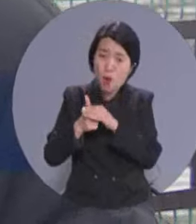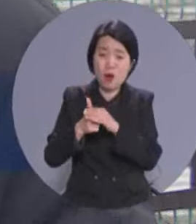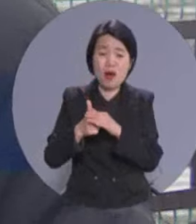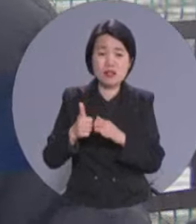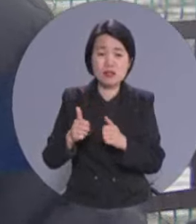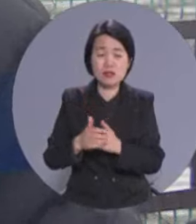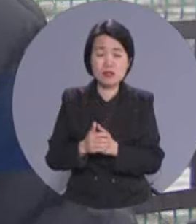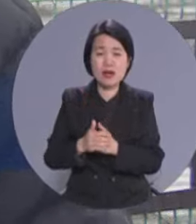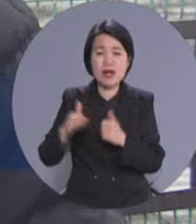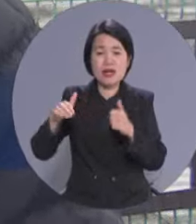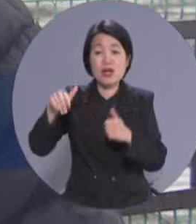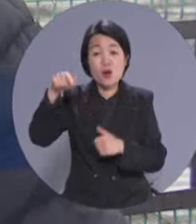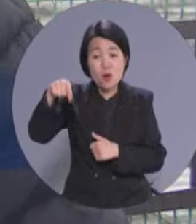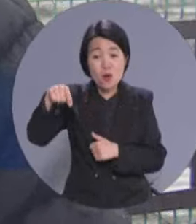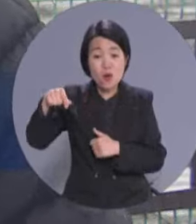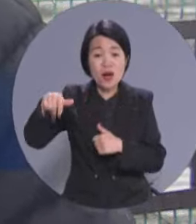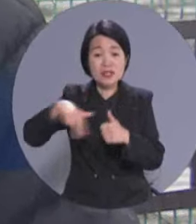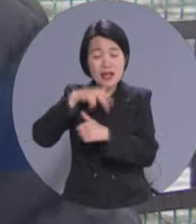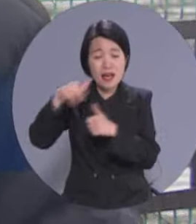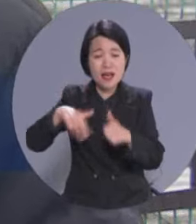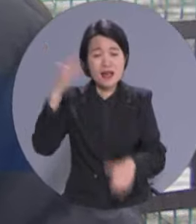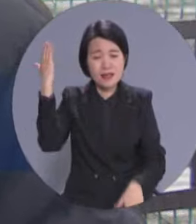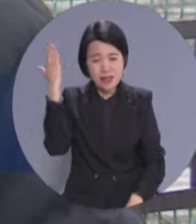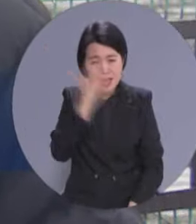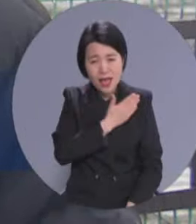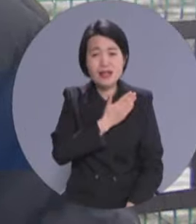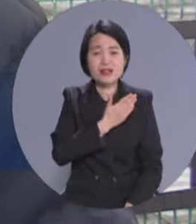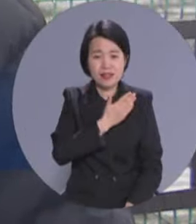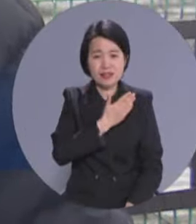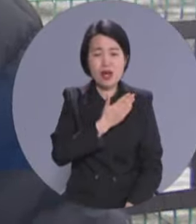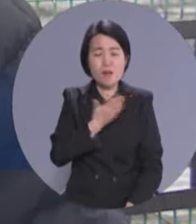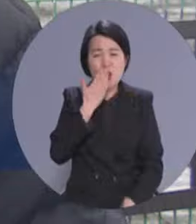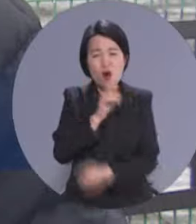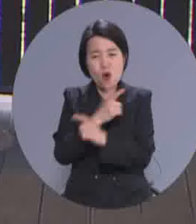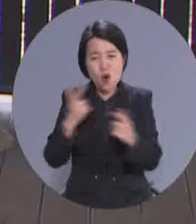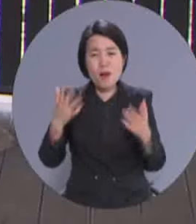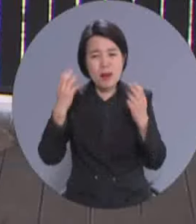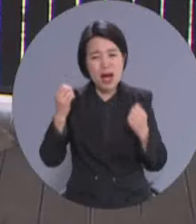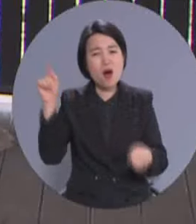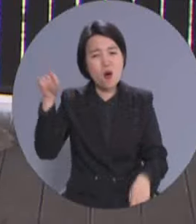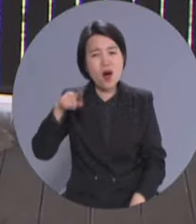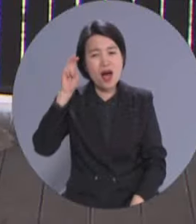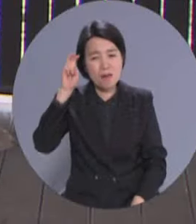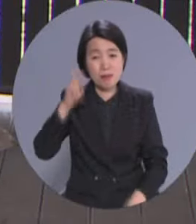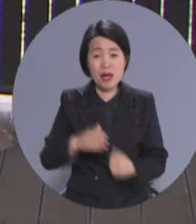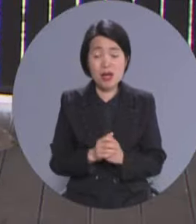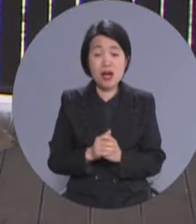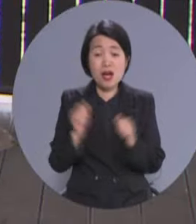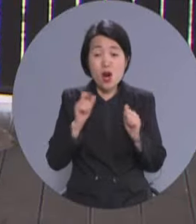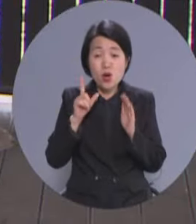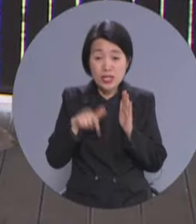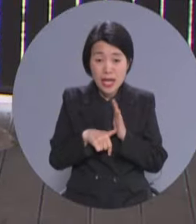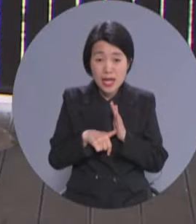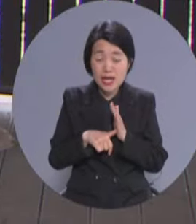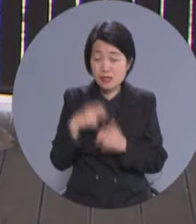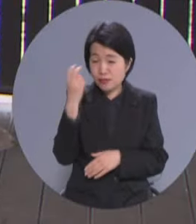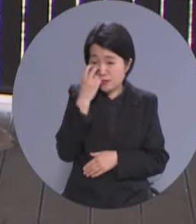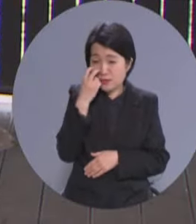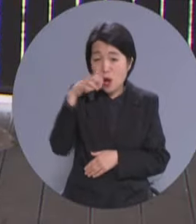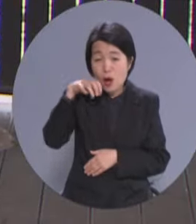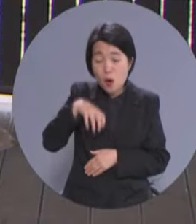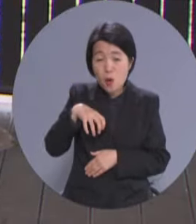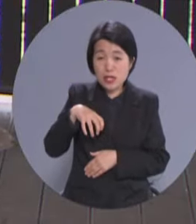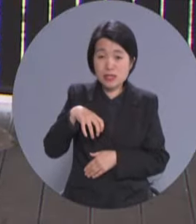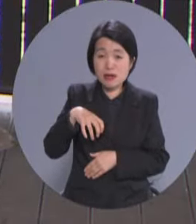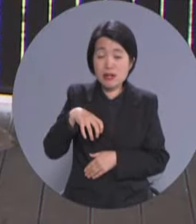아직은 뭐 생태적으로 조금 유지를 하고 있고 그만큼 먹을 게 많고. 겨울철 이곳 남항 철새 탐조대에서는